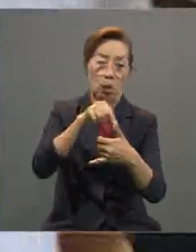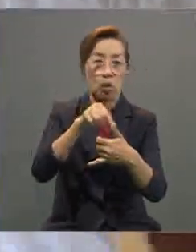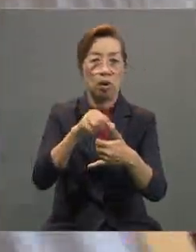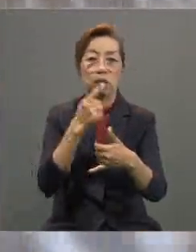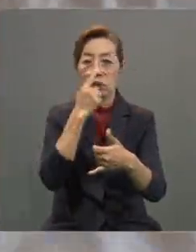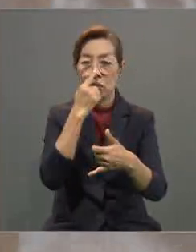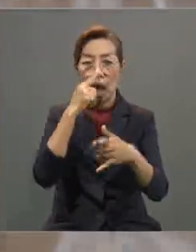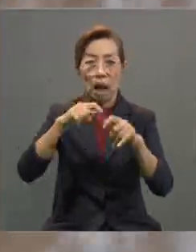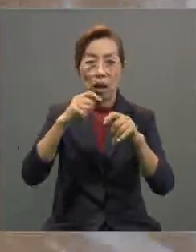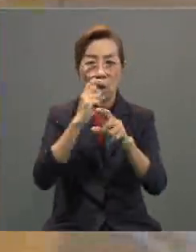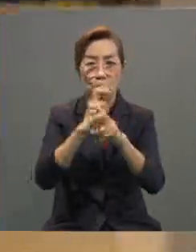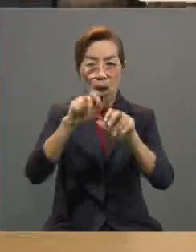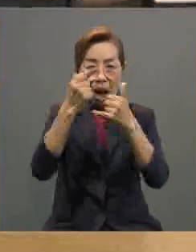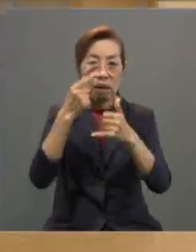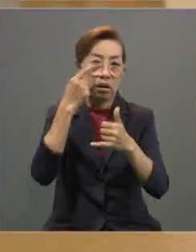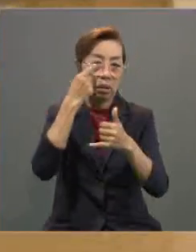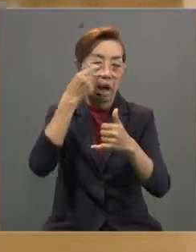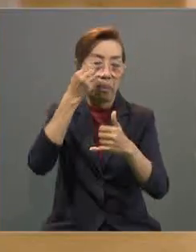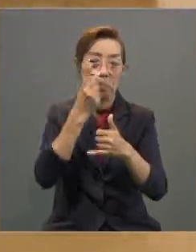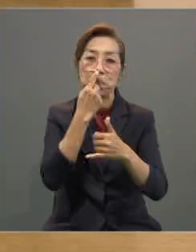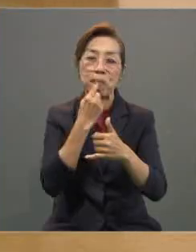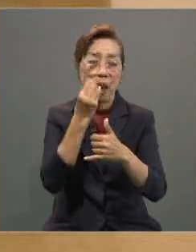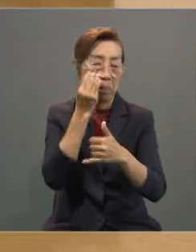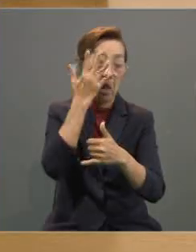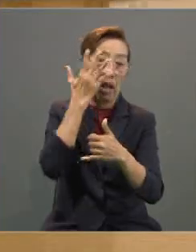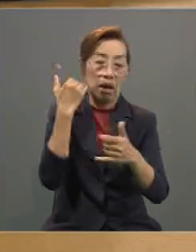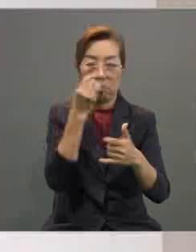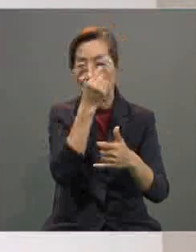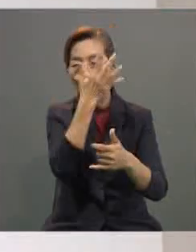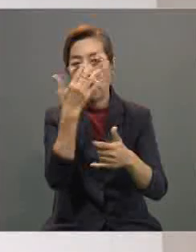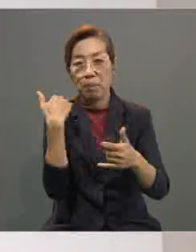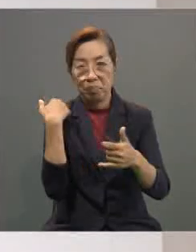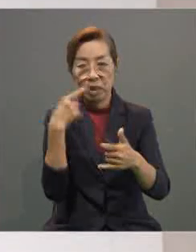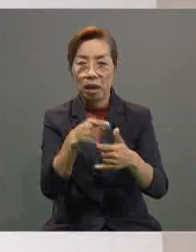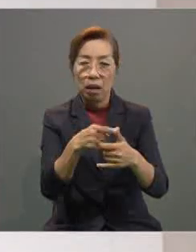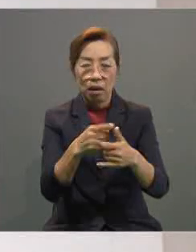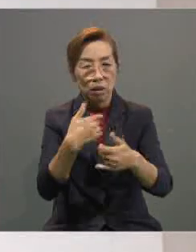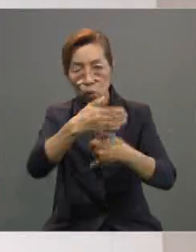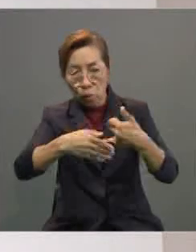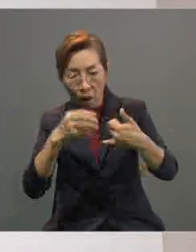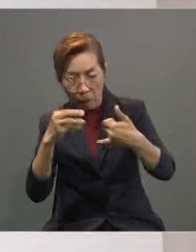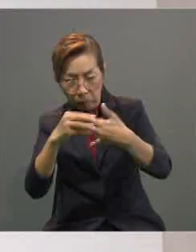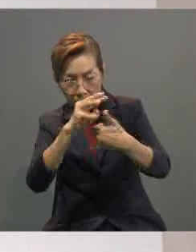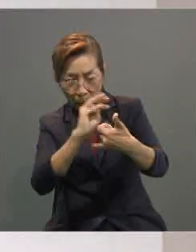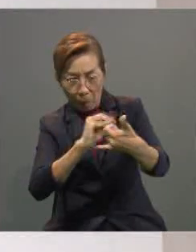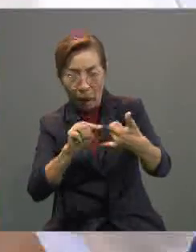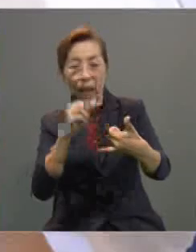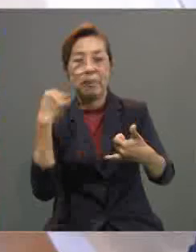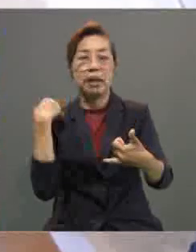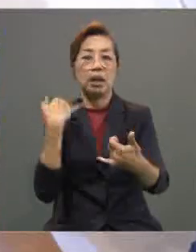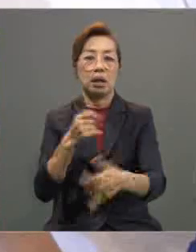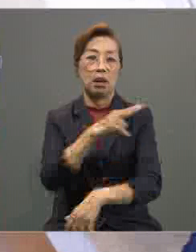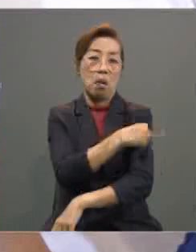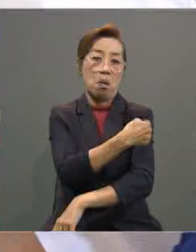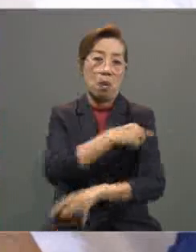ายจมูกหักเลือดในตาแตกทั้งสองข้างนอกจากนี้ยังมีรอยฟกช้ำตามตัวเนี่ยรักษาตัวตั